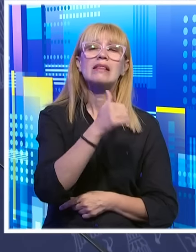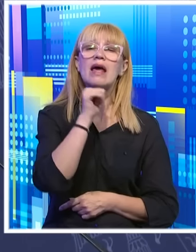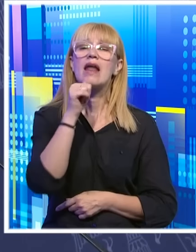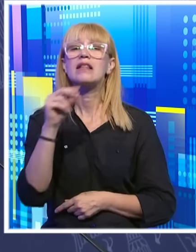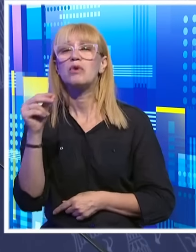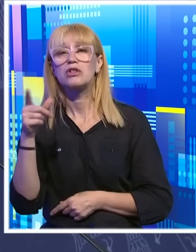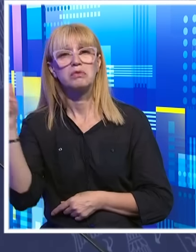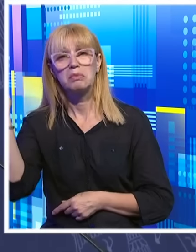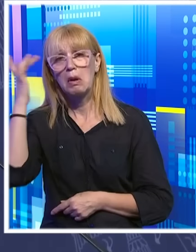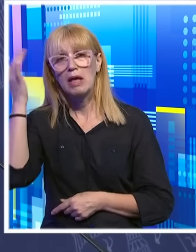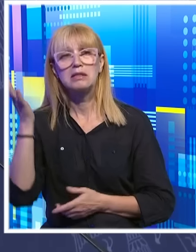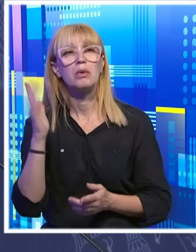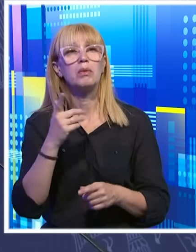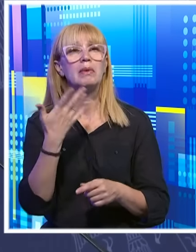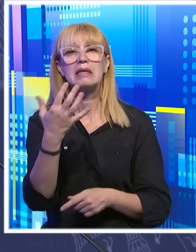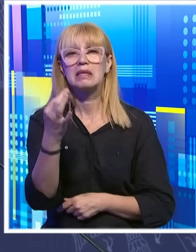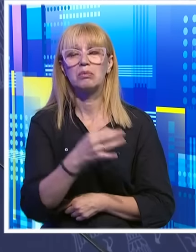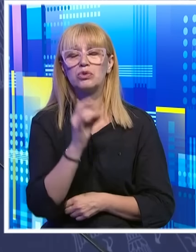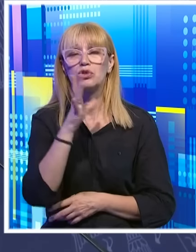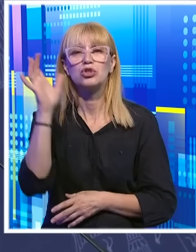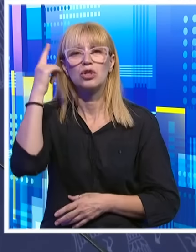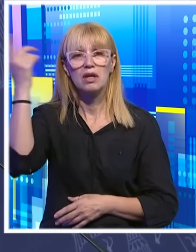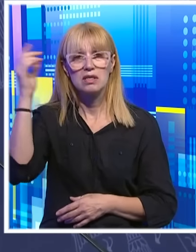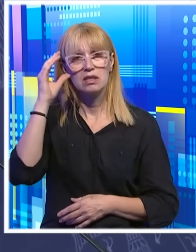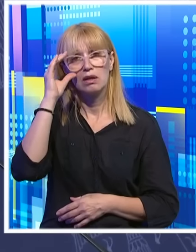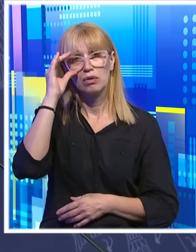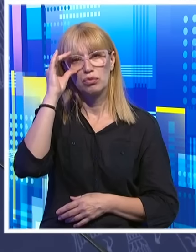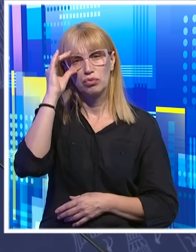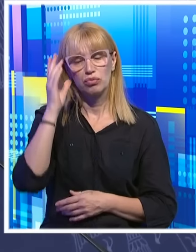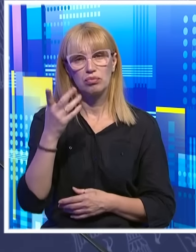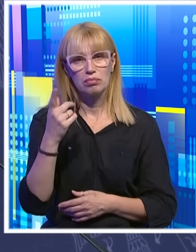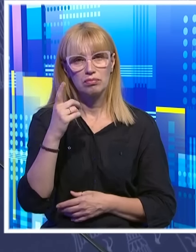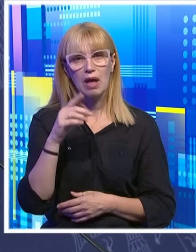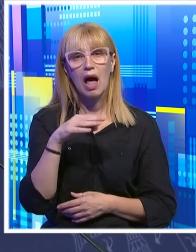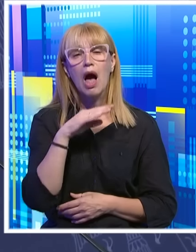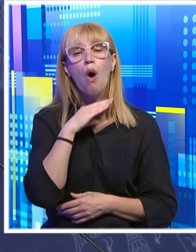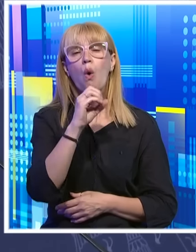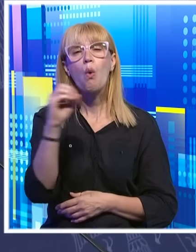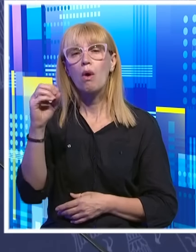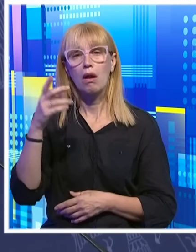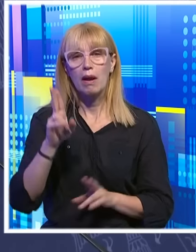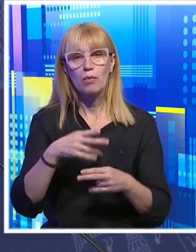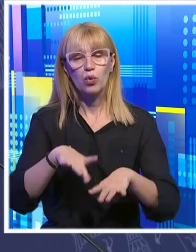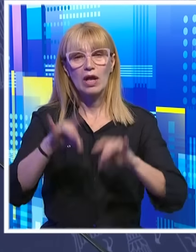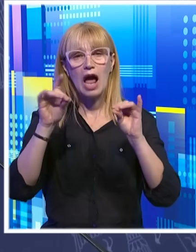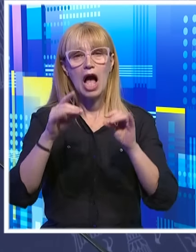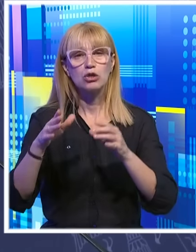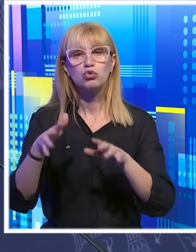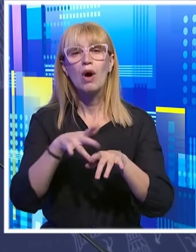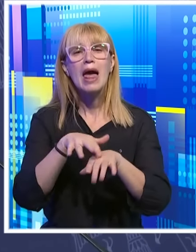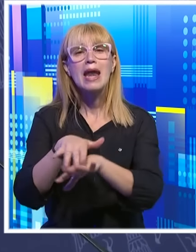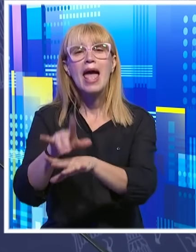znaju 50 deo, posebno oni iz Beograda. Ni na Googlu ne mogu da pronađu bujične reke koje su ugrozile